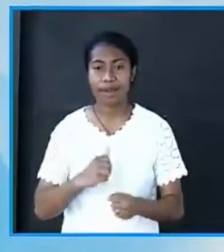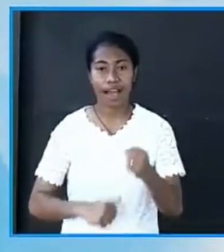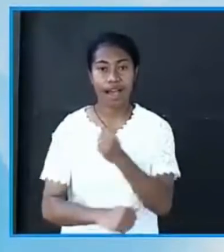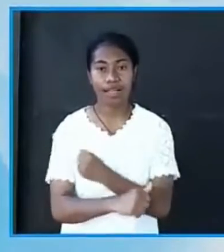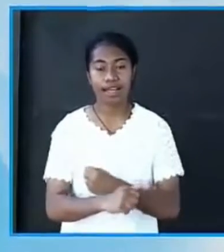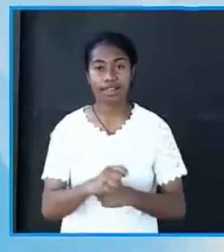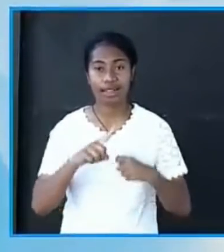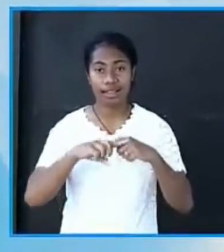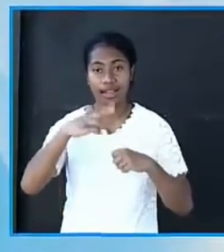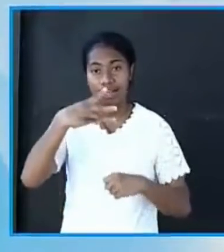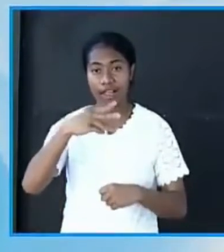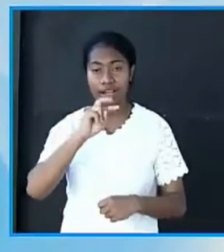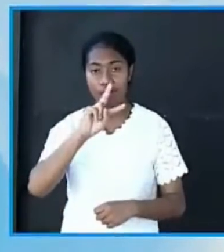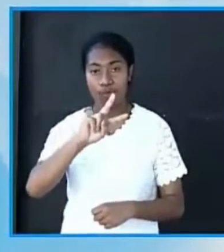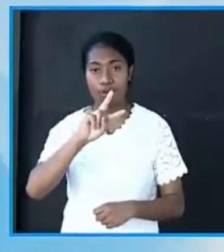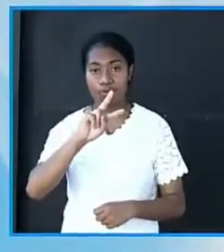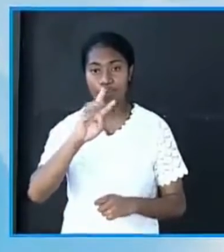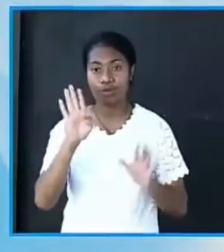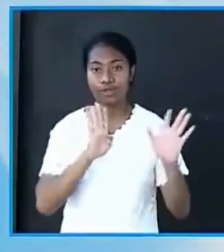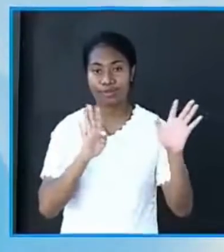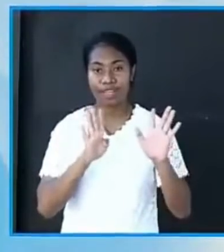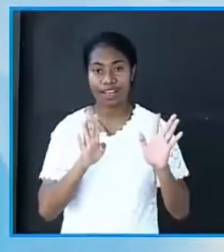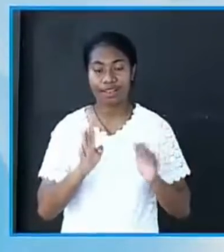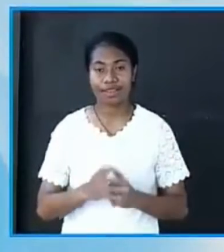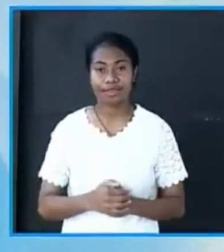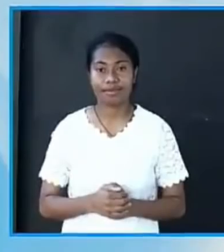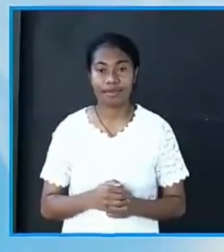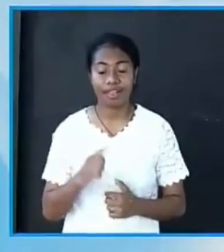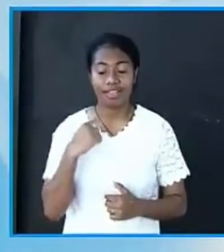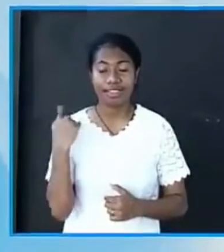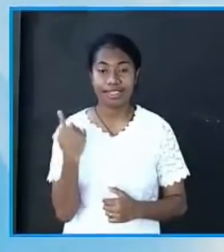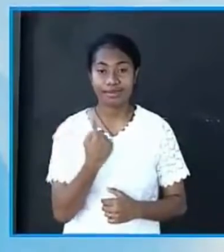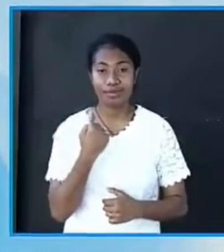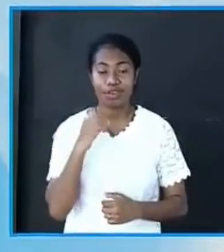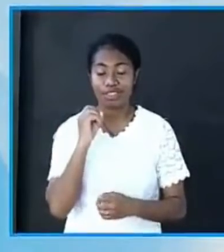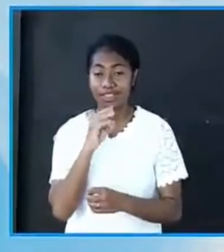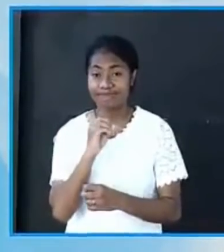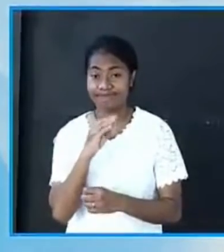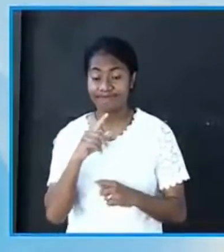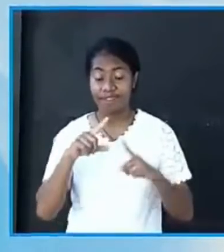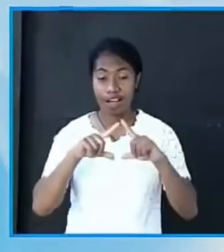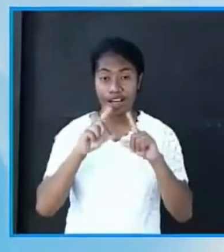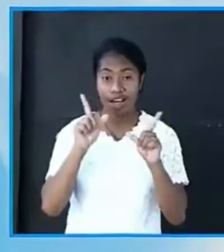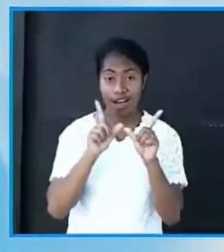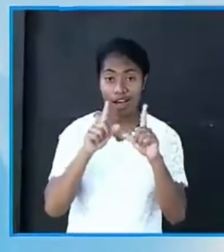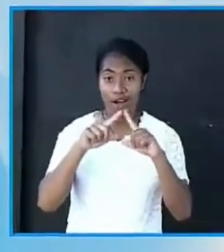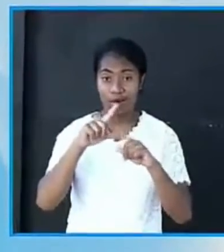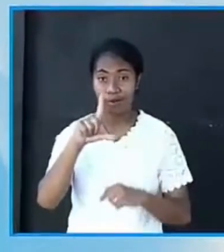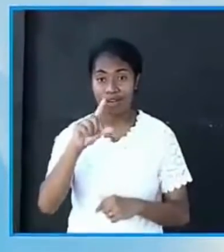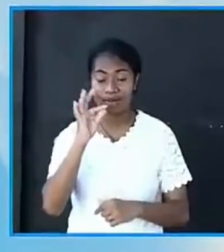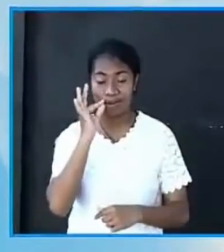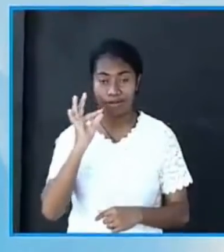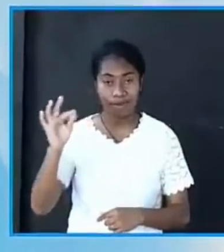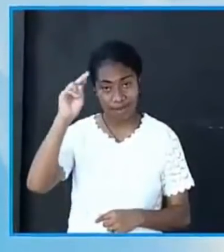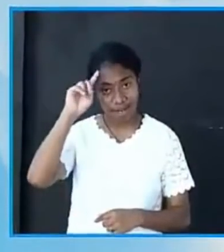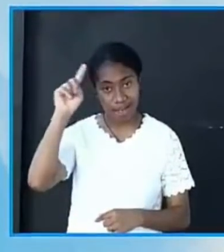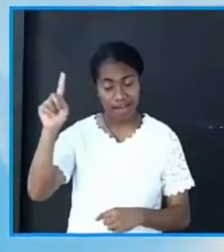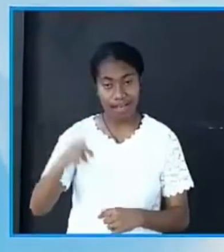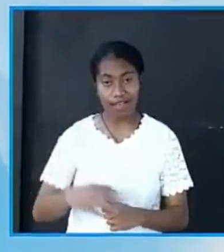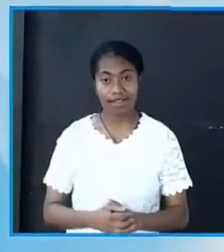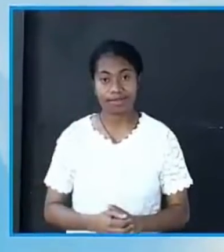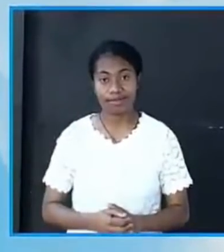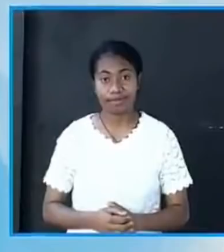ke-6 puluh sembilan semuanya diawali dengan berfirmanlah Allah